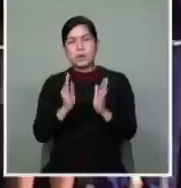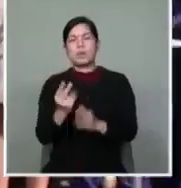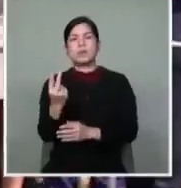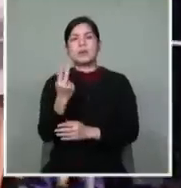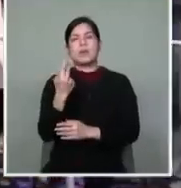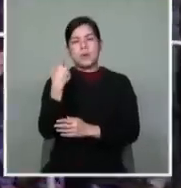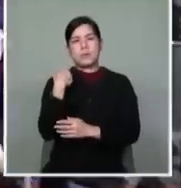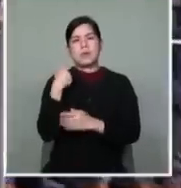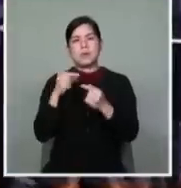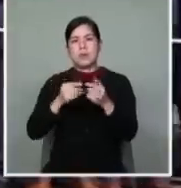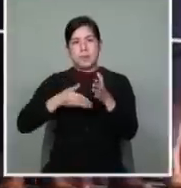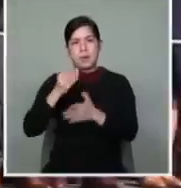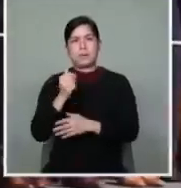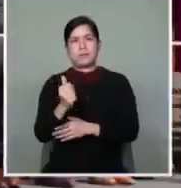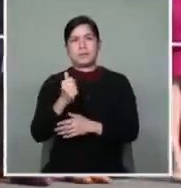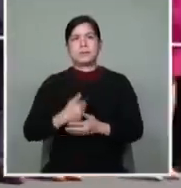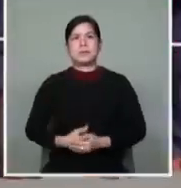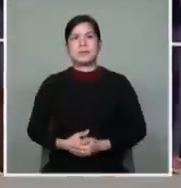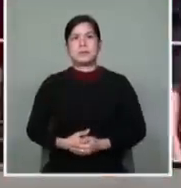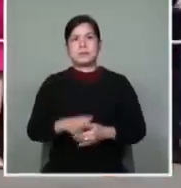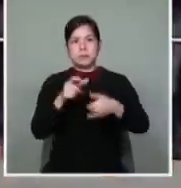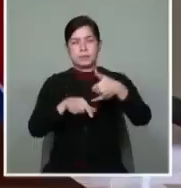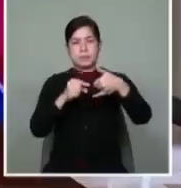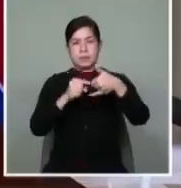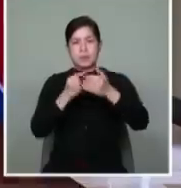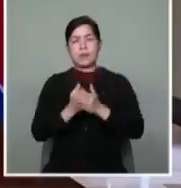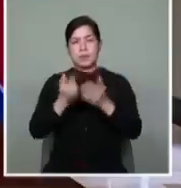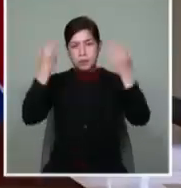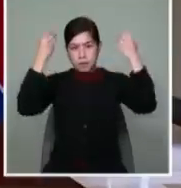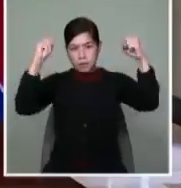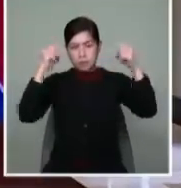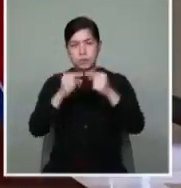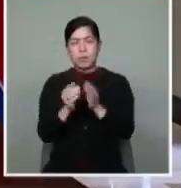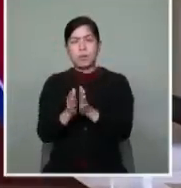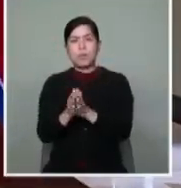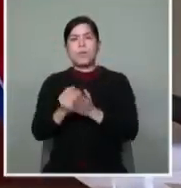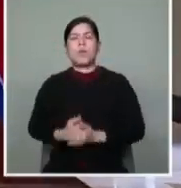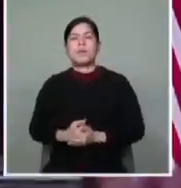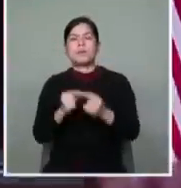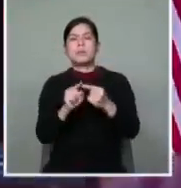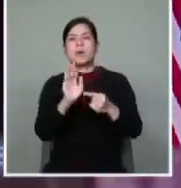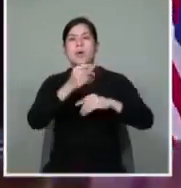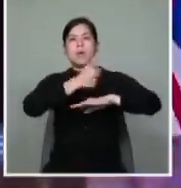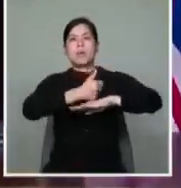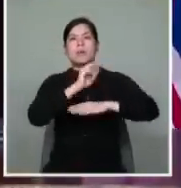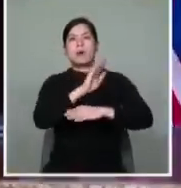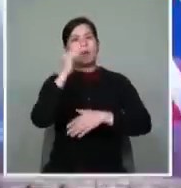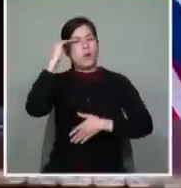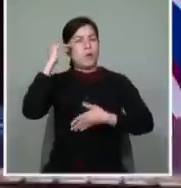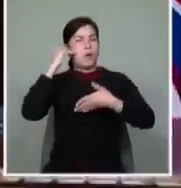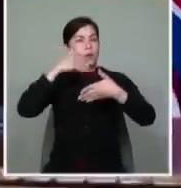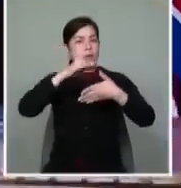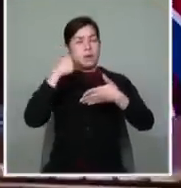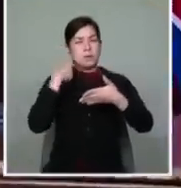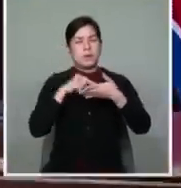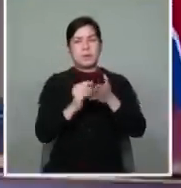วรัสมรณะนี้ได้ซึ่งทรัมป์และคิมเองได้ปรับปรุงความสัมพันธ์อย่างที่ไม่เคยเกิดขึ้นมาก่อนนะคะนับตั้งแ